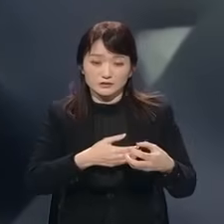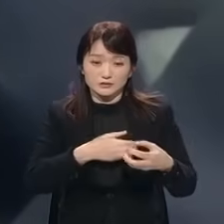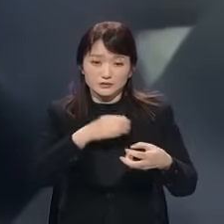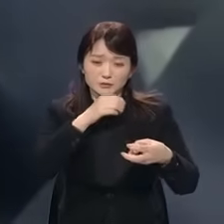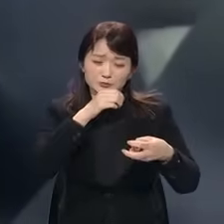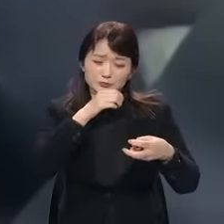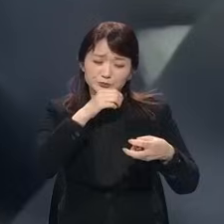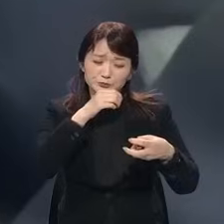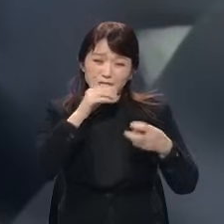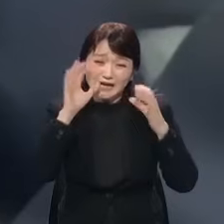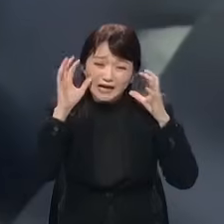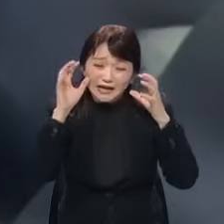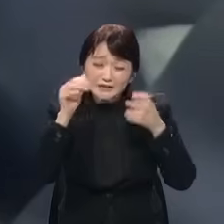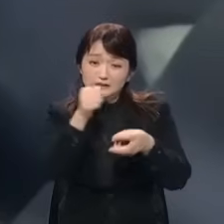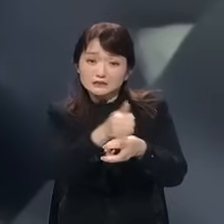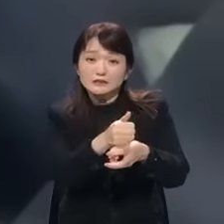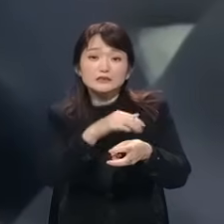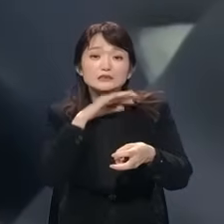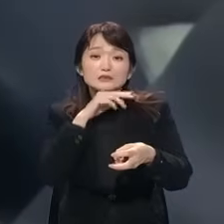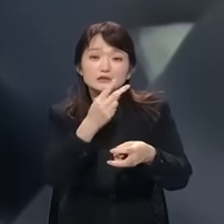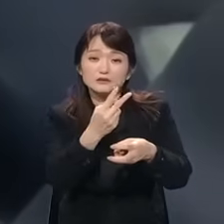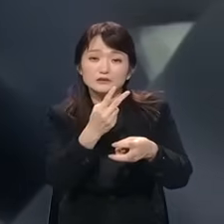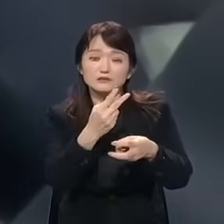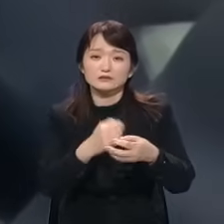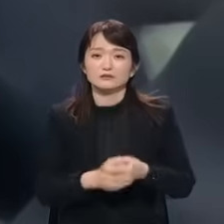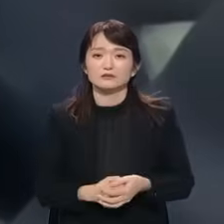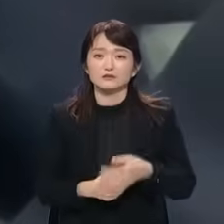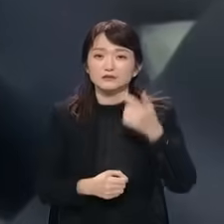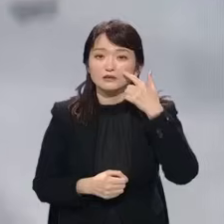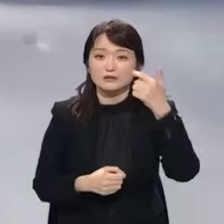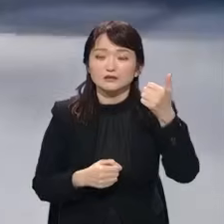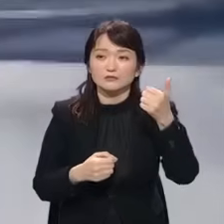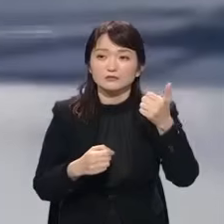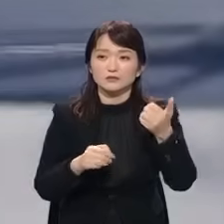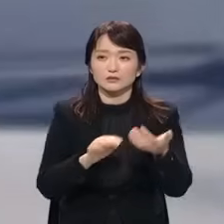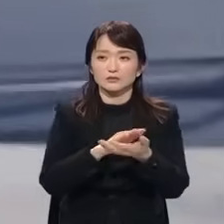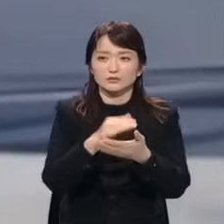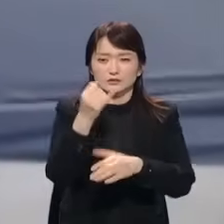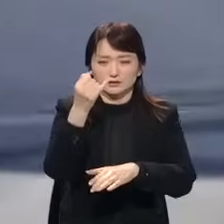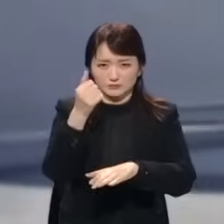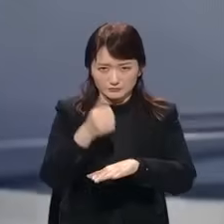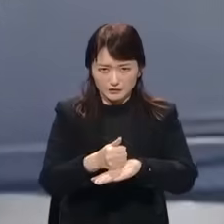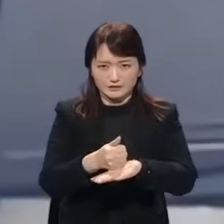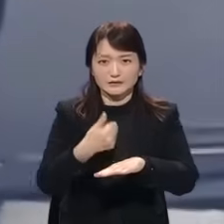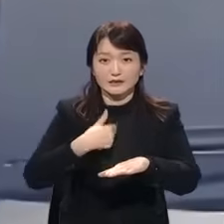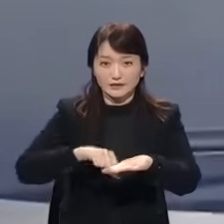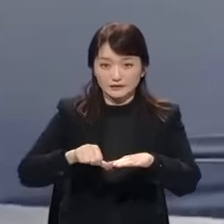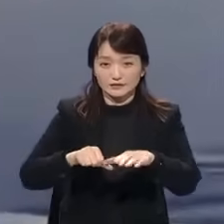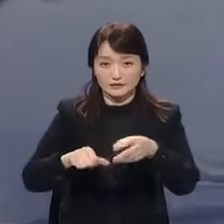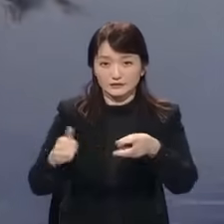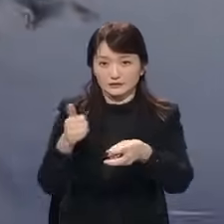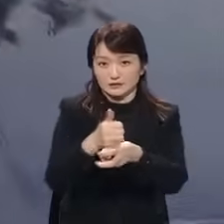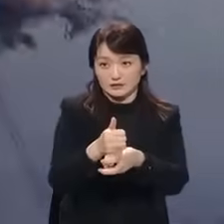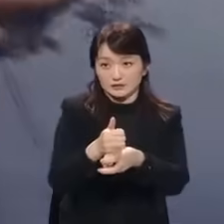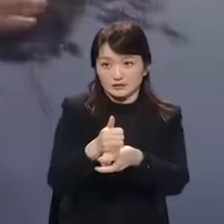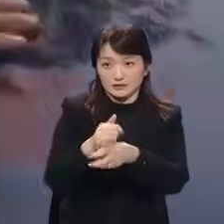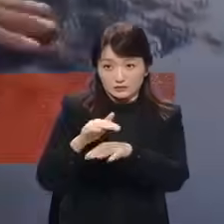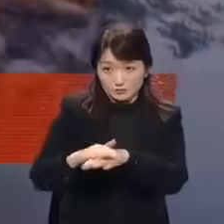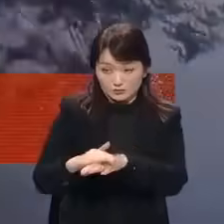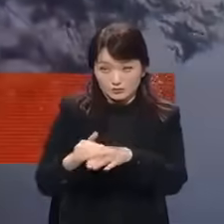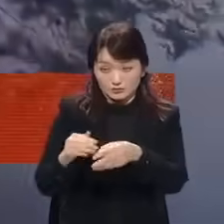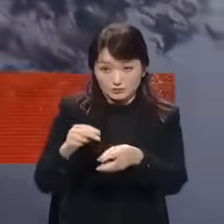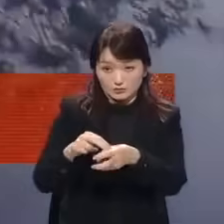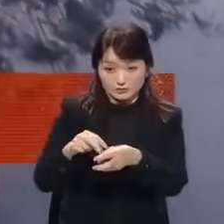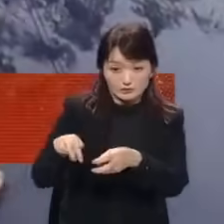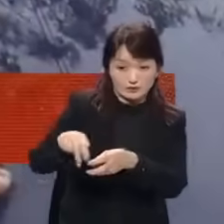멀뚱히 서 있는 두 살짜리 아이가 있었기 때문입니다. 아빠와 놀러 나온 막내 아들인데요. 아들을 차에 두고 잠시